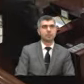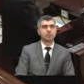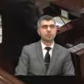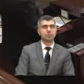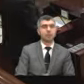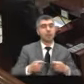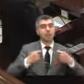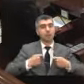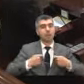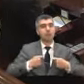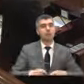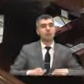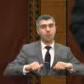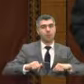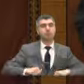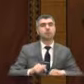سيد الرئيس، سيد الوزير،